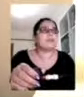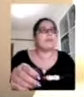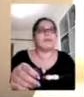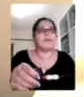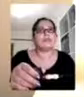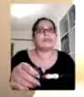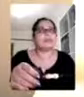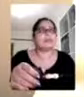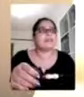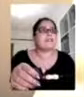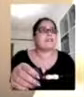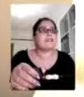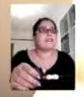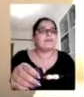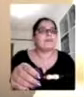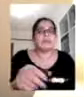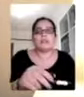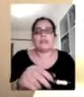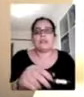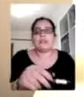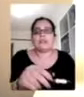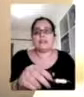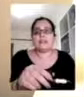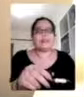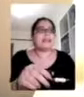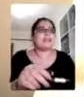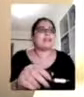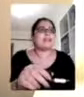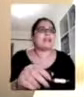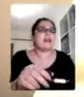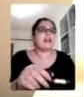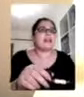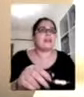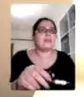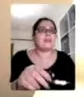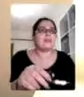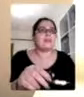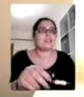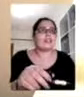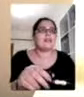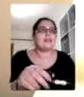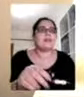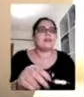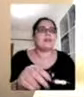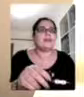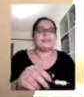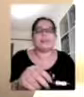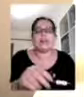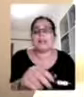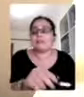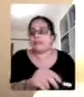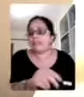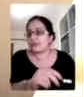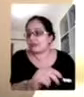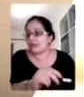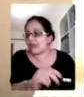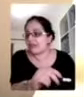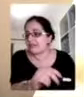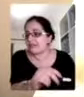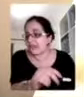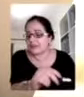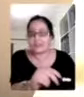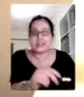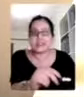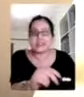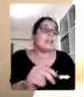şey yapamadım. Onu tekrar açayım. Bir tanesi galiba yeni bir arkadaştı. Almanya'dan tütün